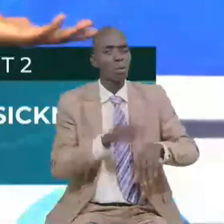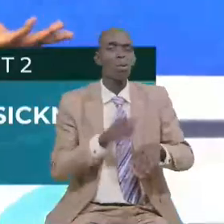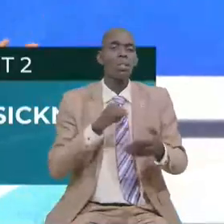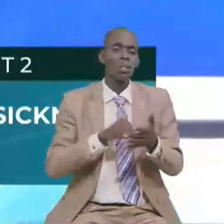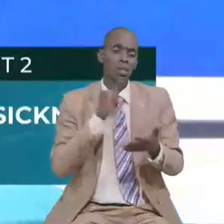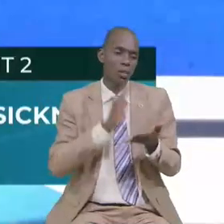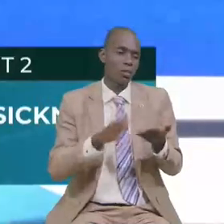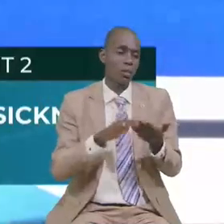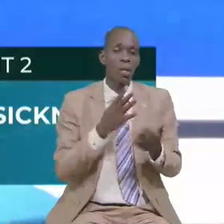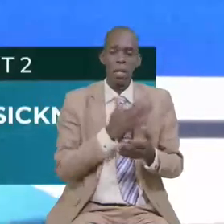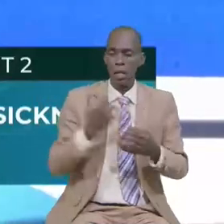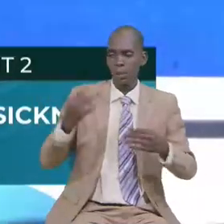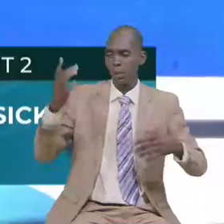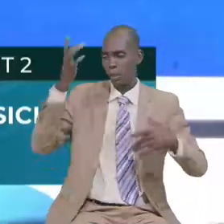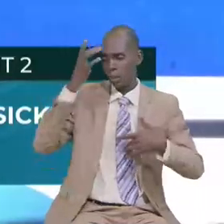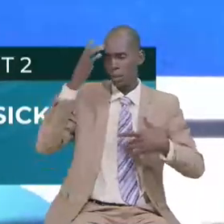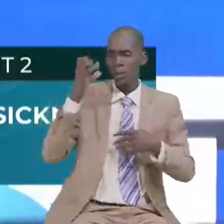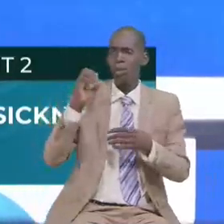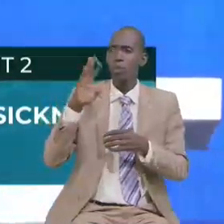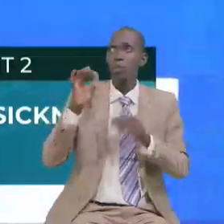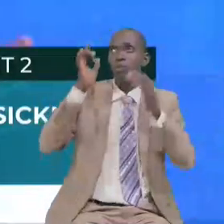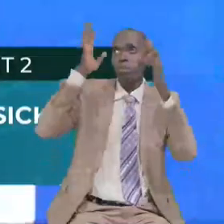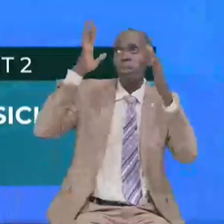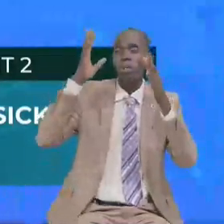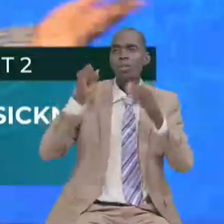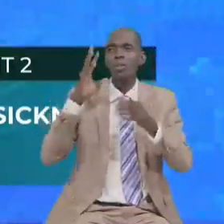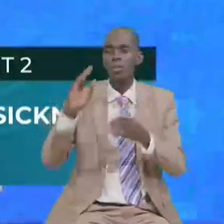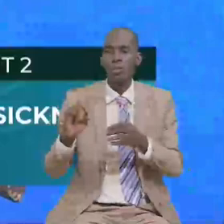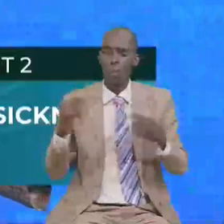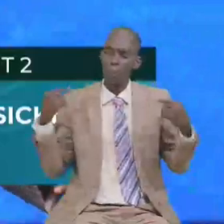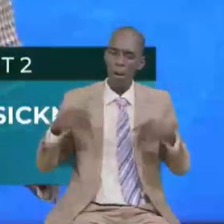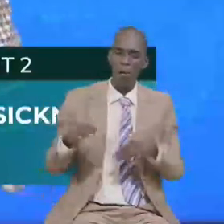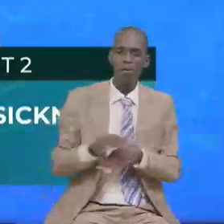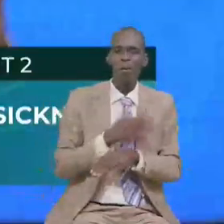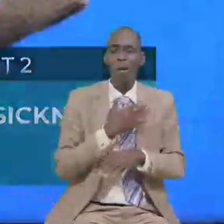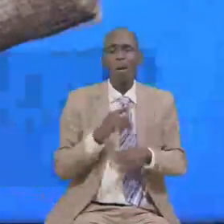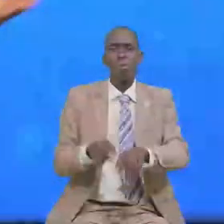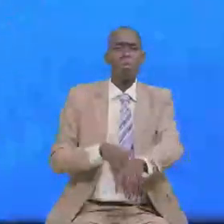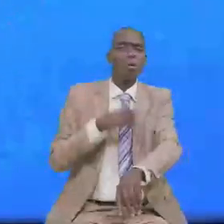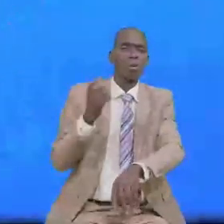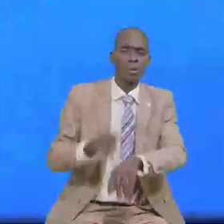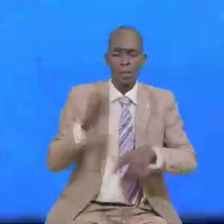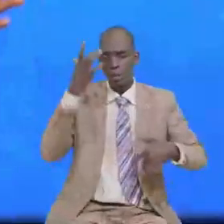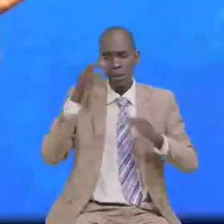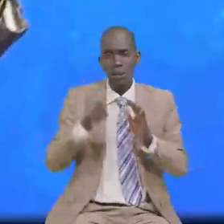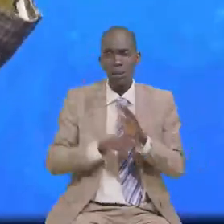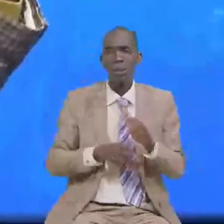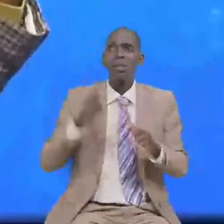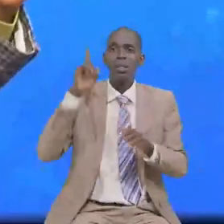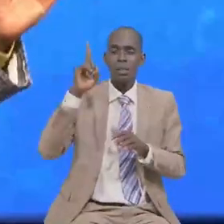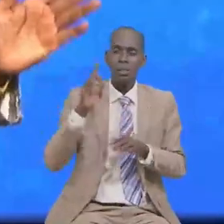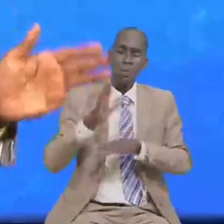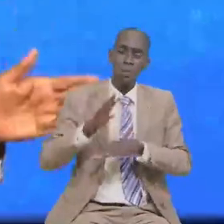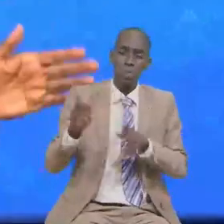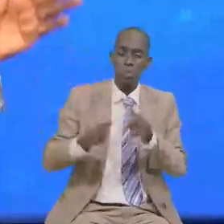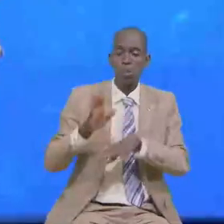péché terrible, le péché dangereux, il pardonne cela. La maladie terrible,